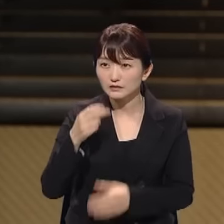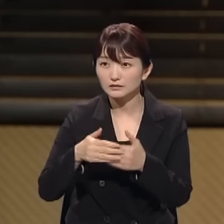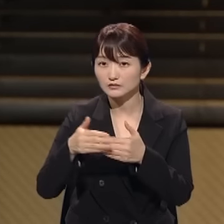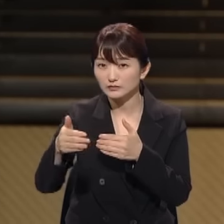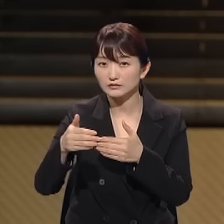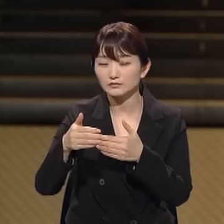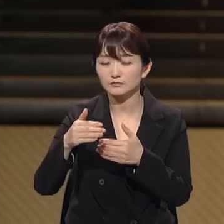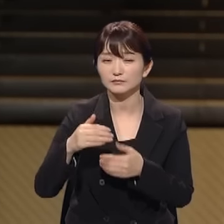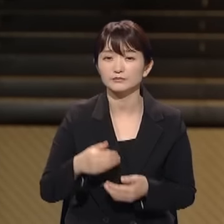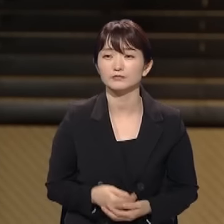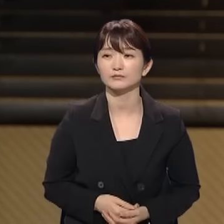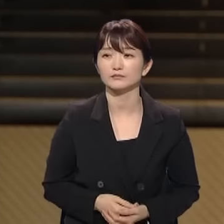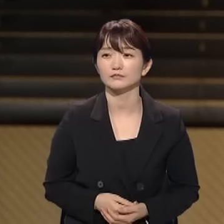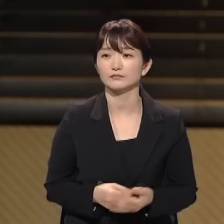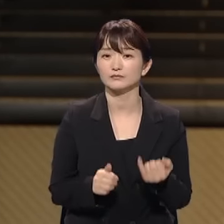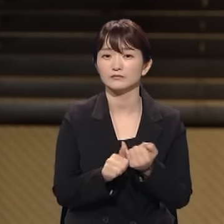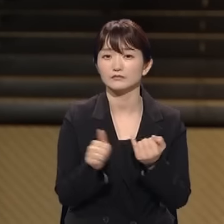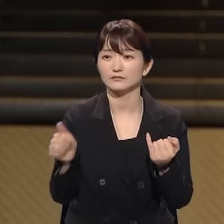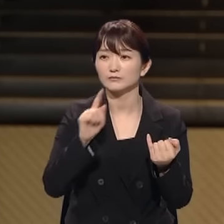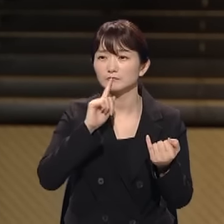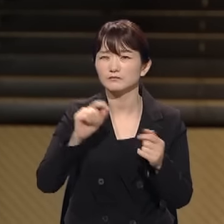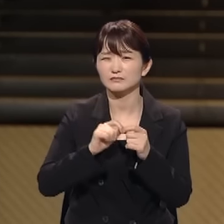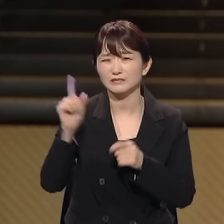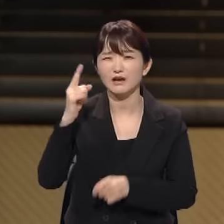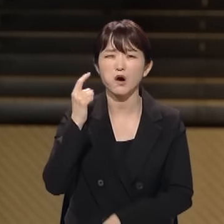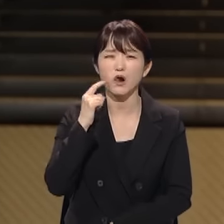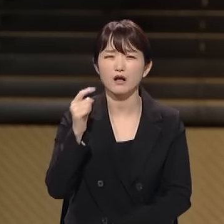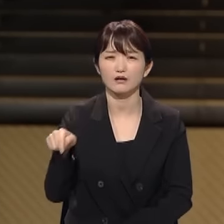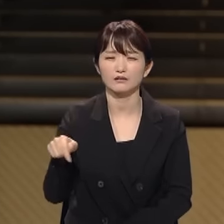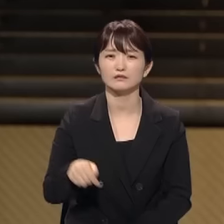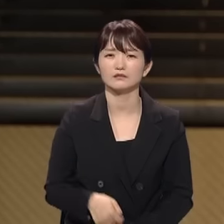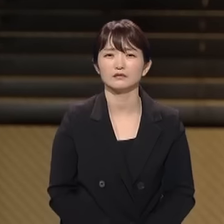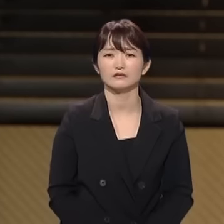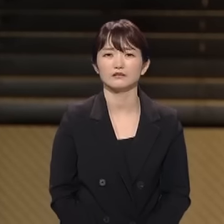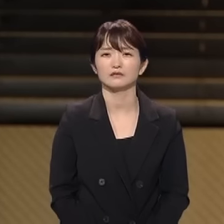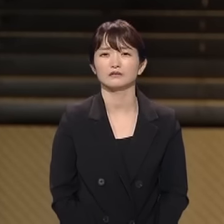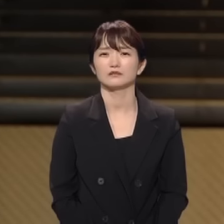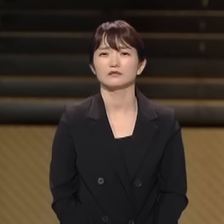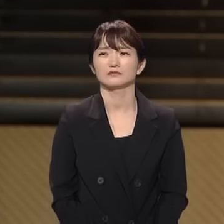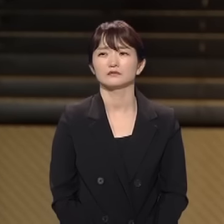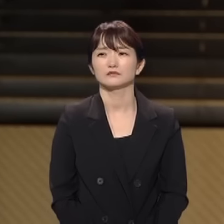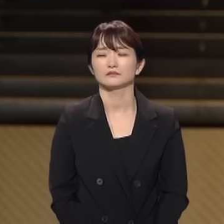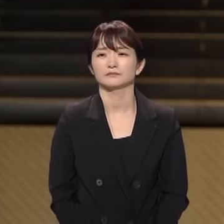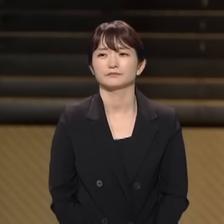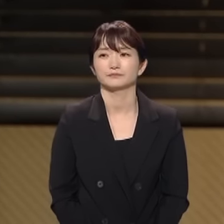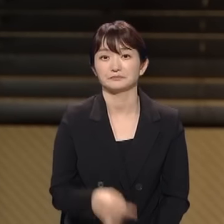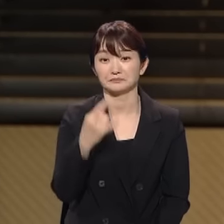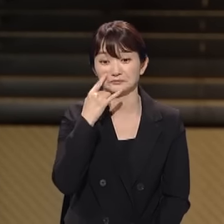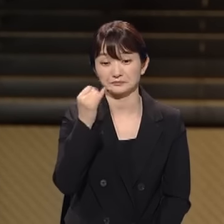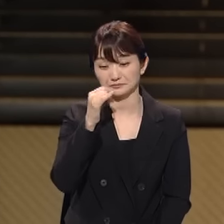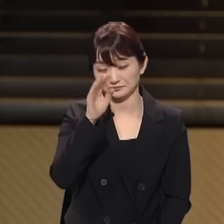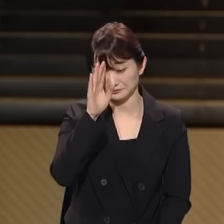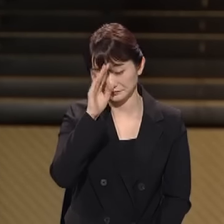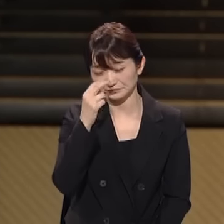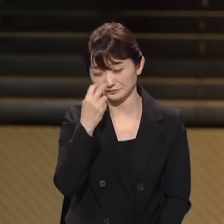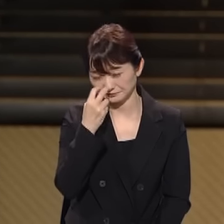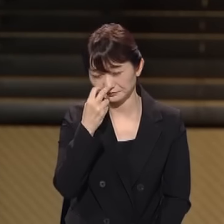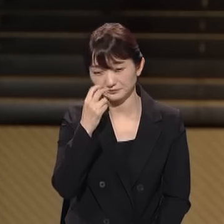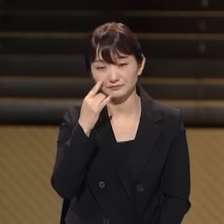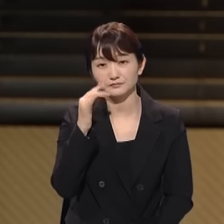과정을 거쳤는데 남편의 말들이 대부분 거짓말이었습니다. 일단 이 어머님 병간호하고 뭐